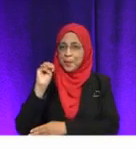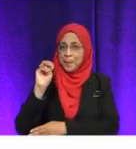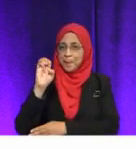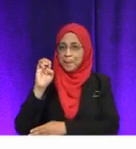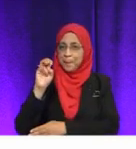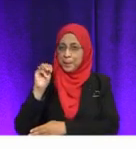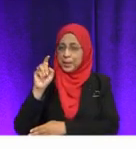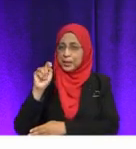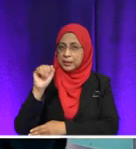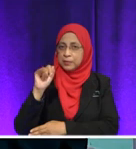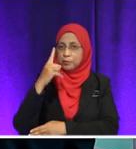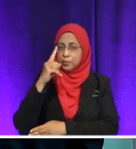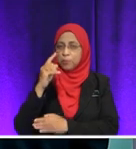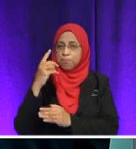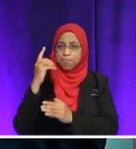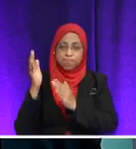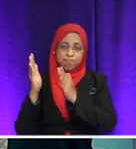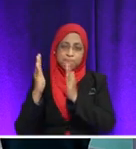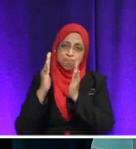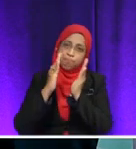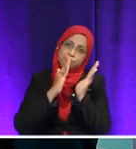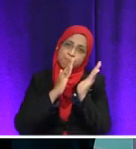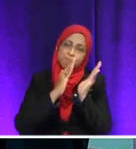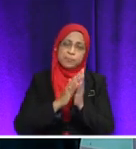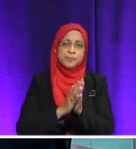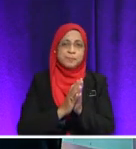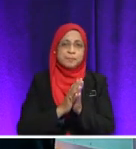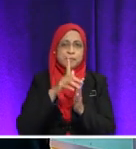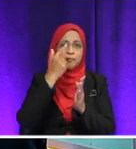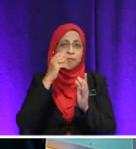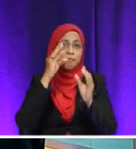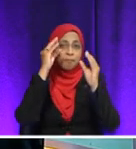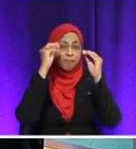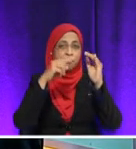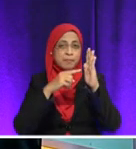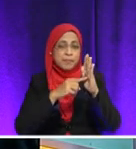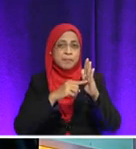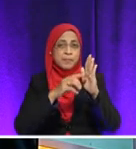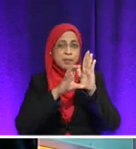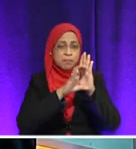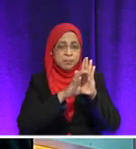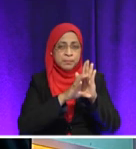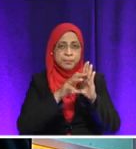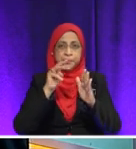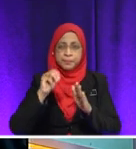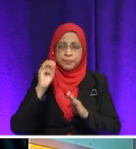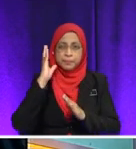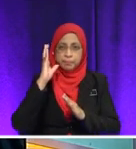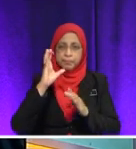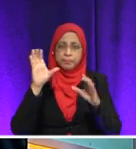Jadi kenapa saya bawa blok nih akan menghasilkan lukisan gabungan pembukaan